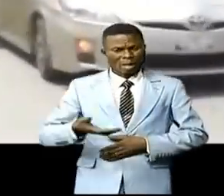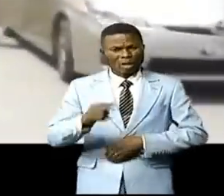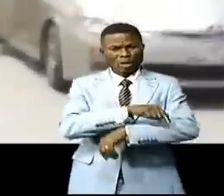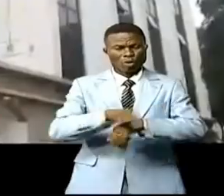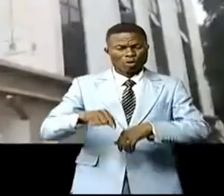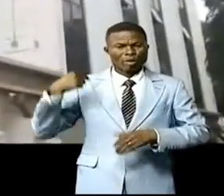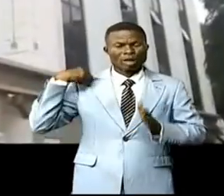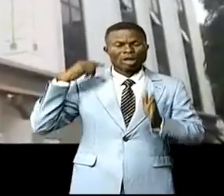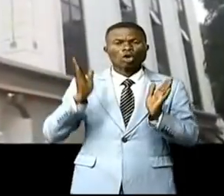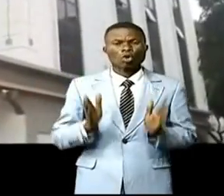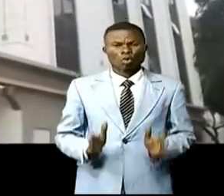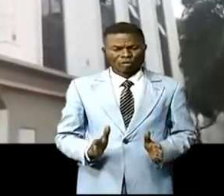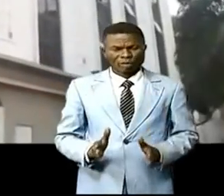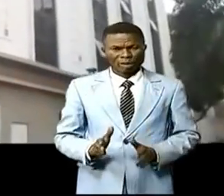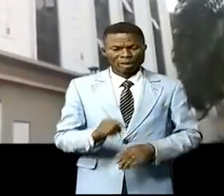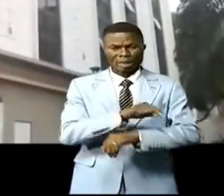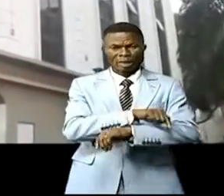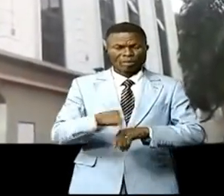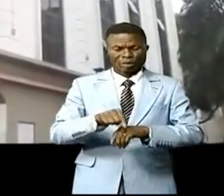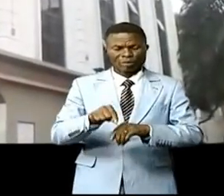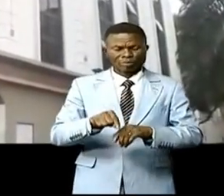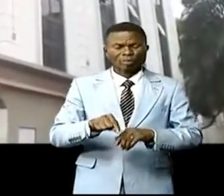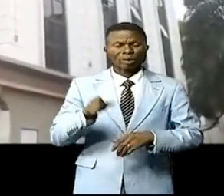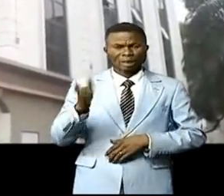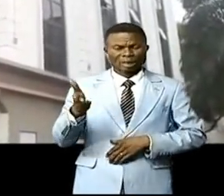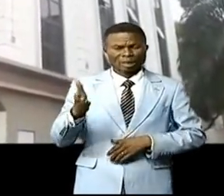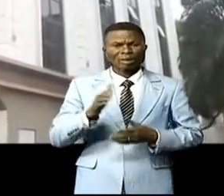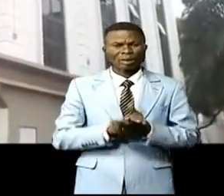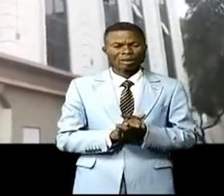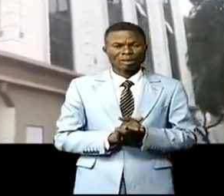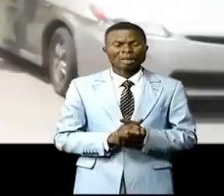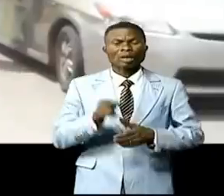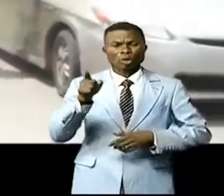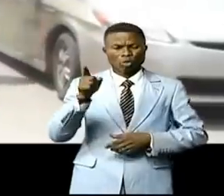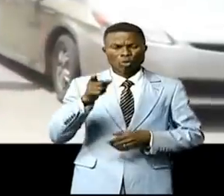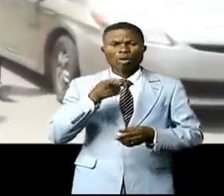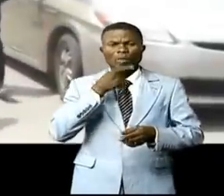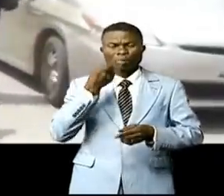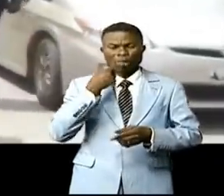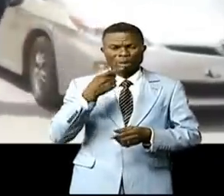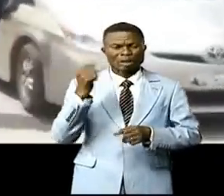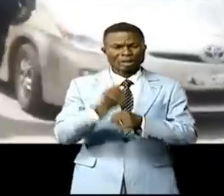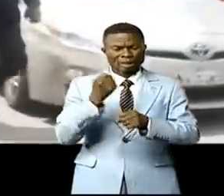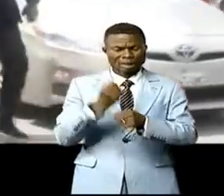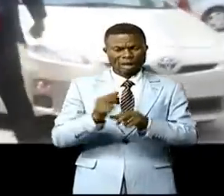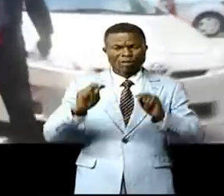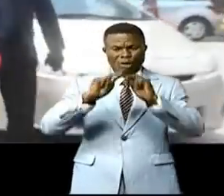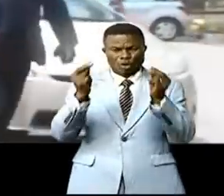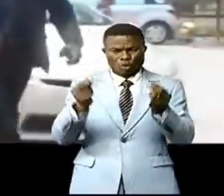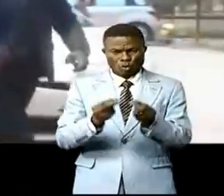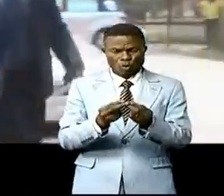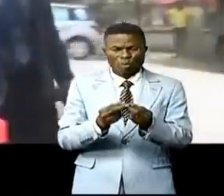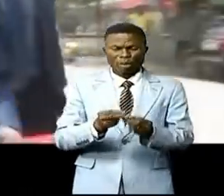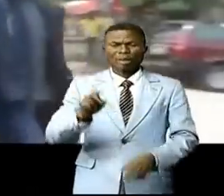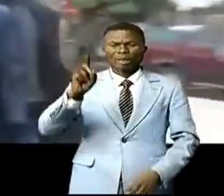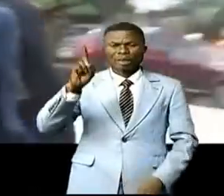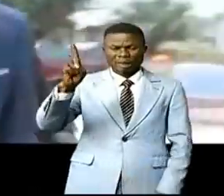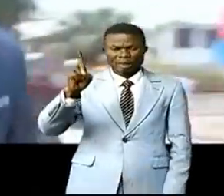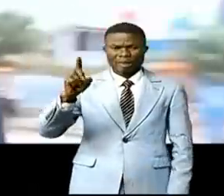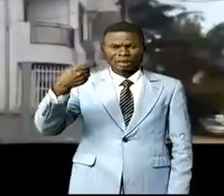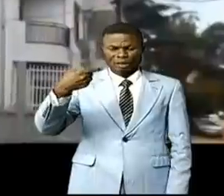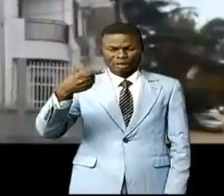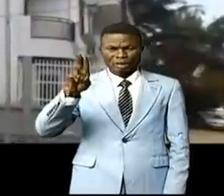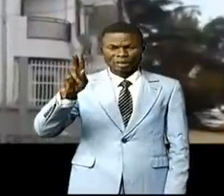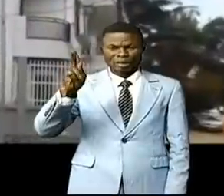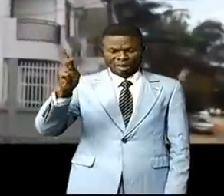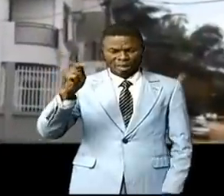de province par les directeurs de cabinet du gouverneur. Cependant, étant agent de la DGRKC, cette séance de travail a eu lieu